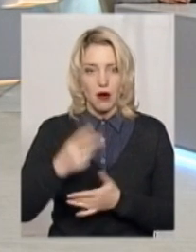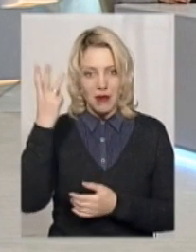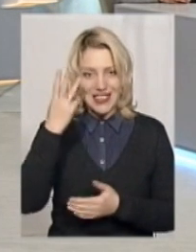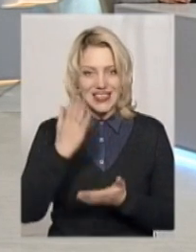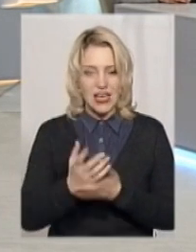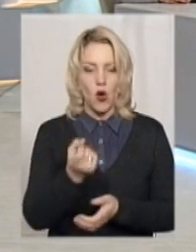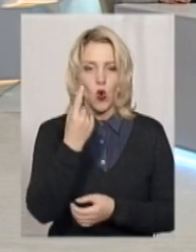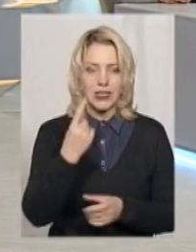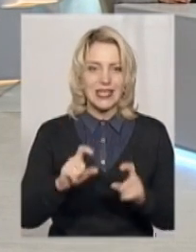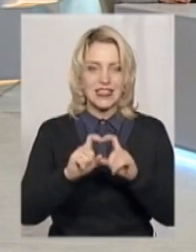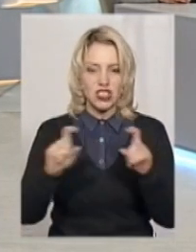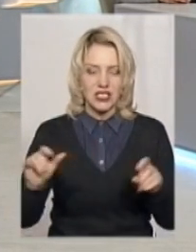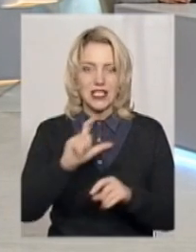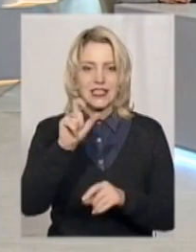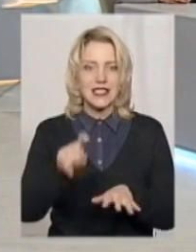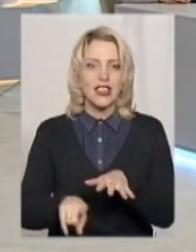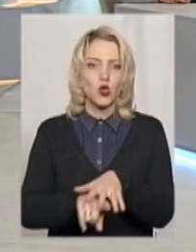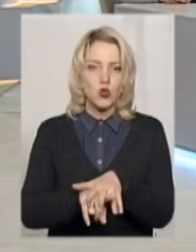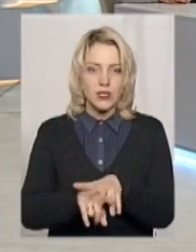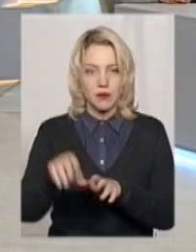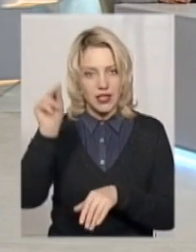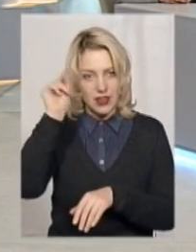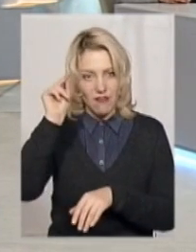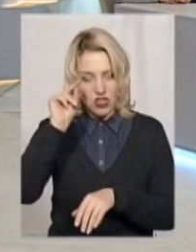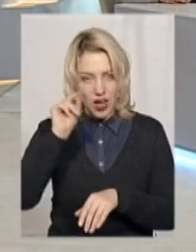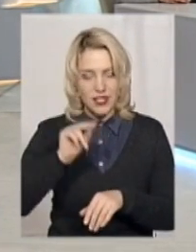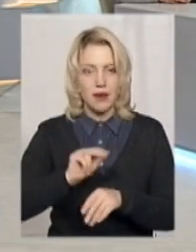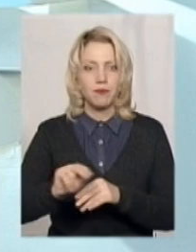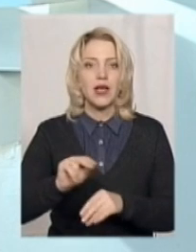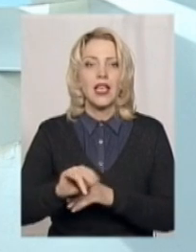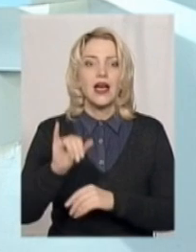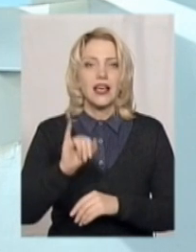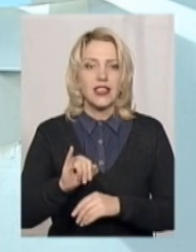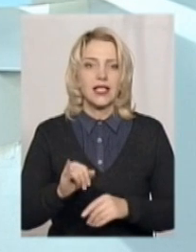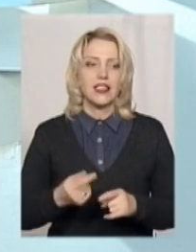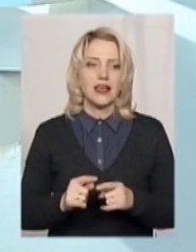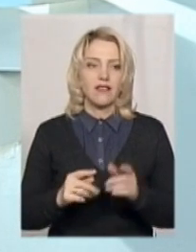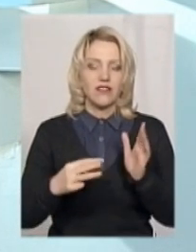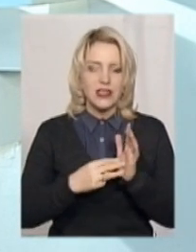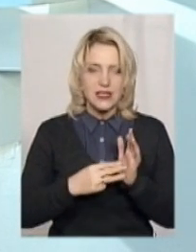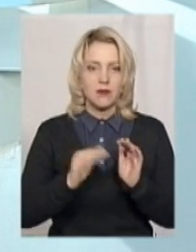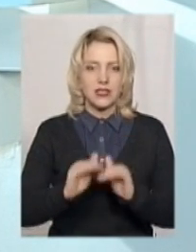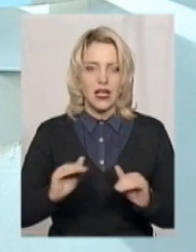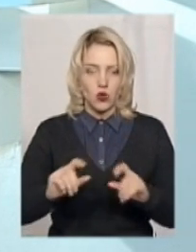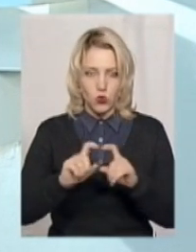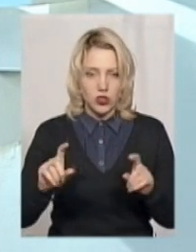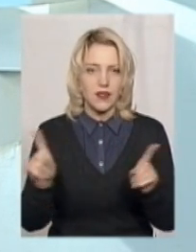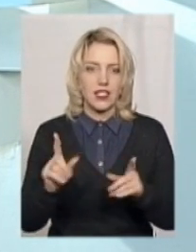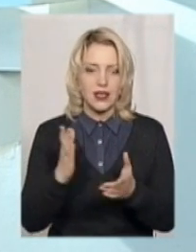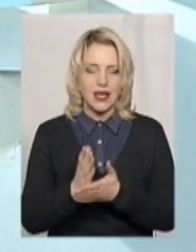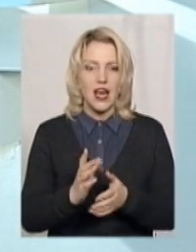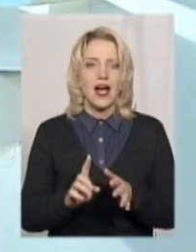11 шкіл з інклюзивним навчанням і 8 закладів дошкільної освіти, які мають інклюзивні